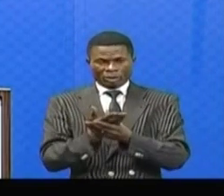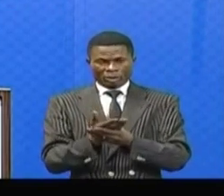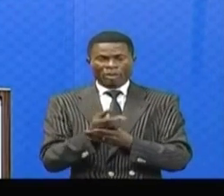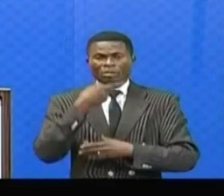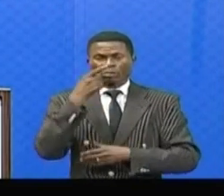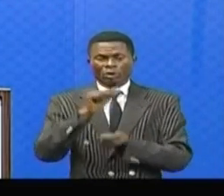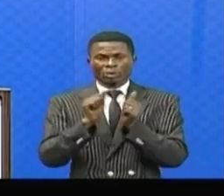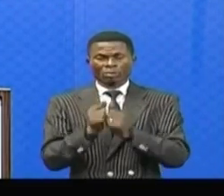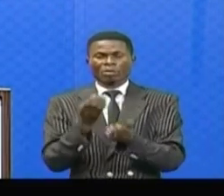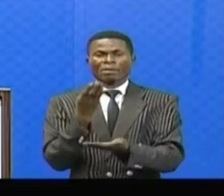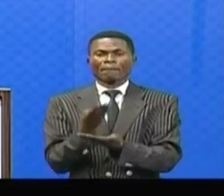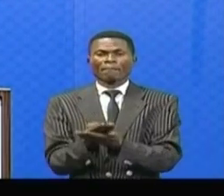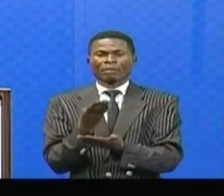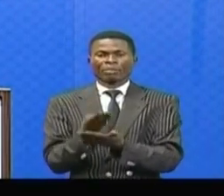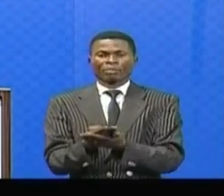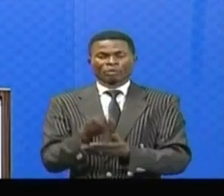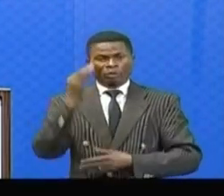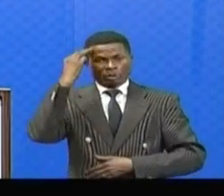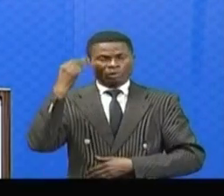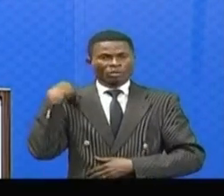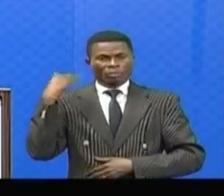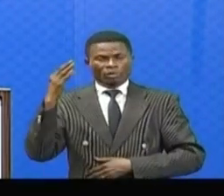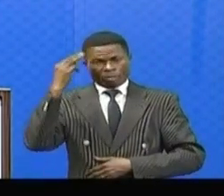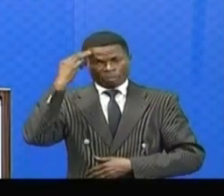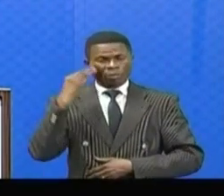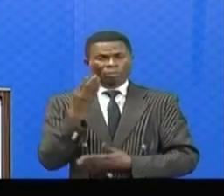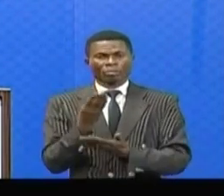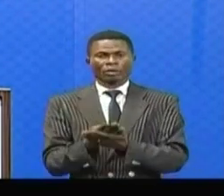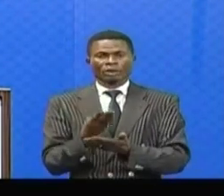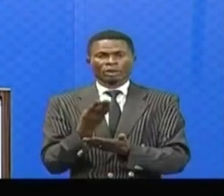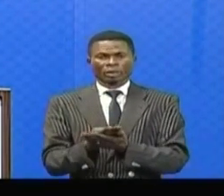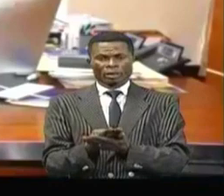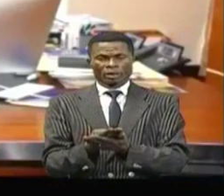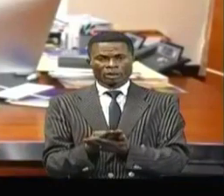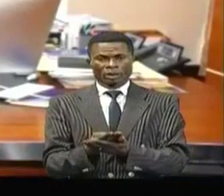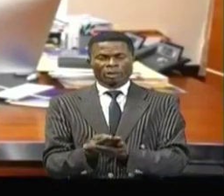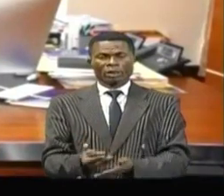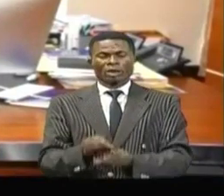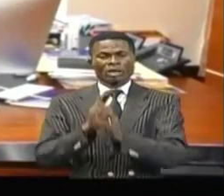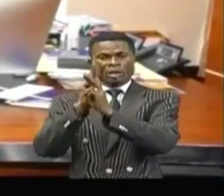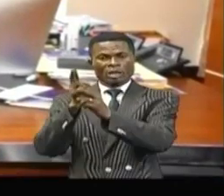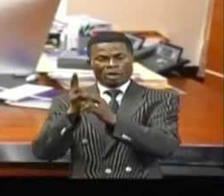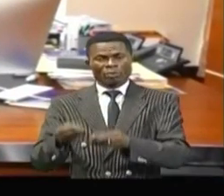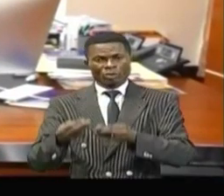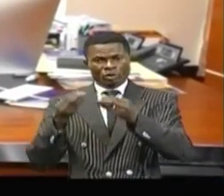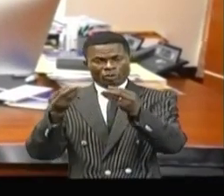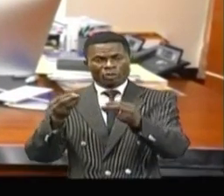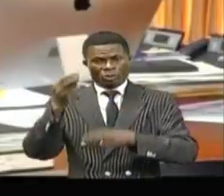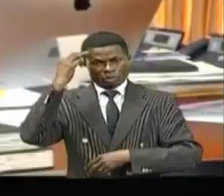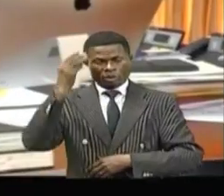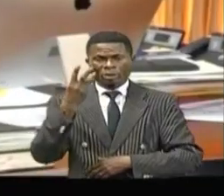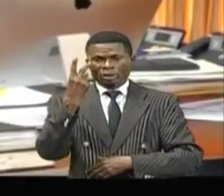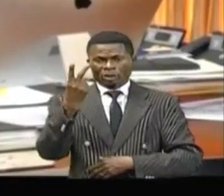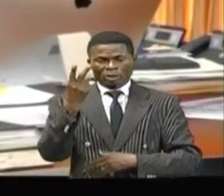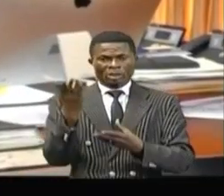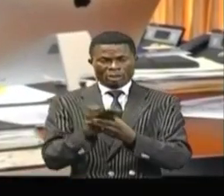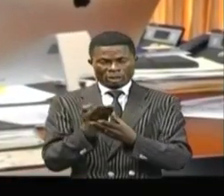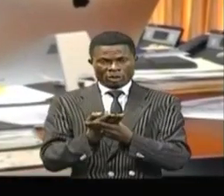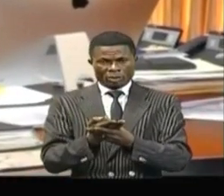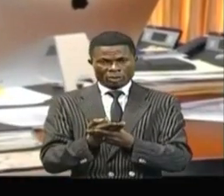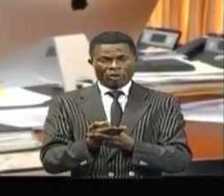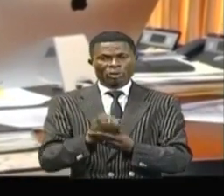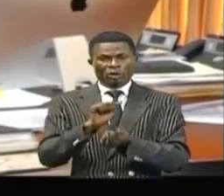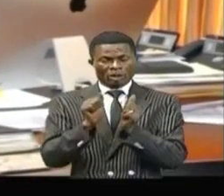au budget. Le ministre d'État, ministre du Budget, a présenté au Conseil deux dossiers relatifs à